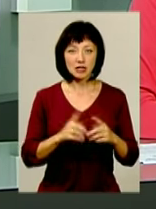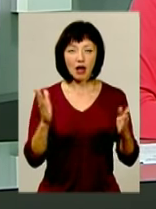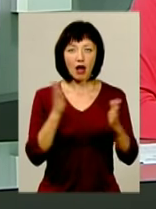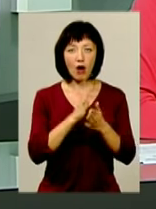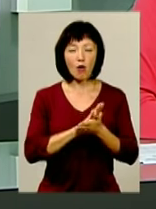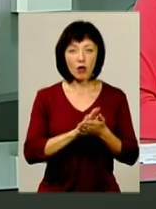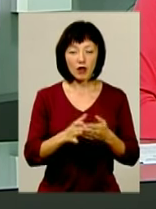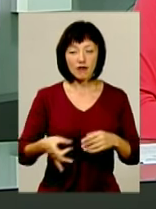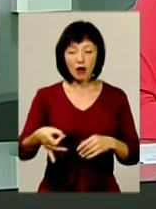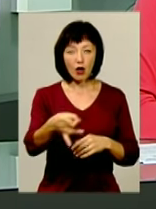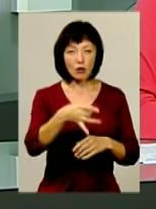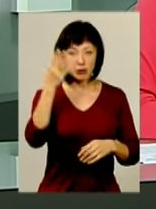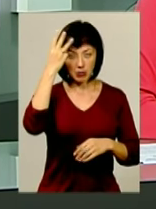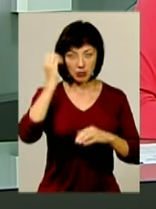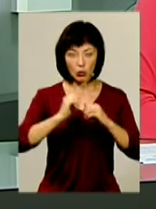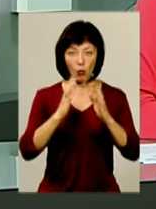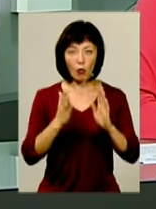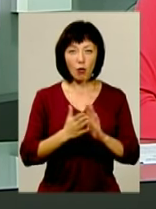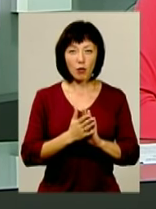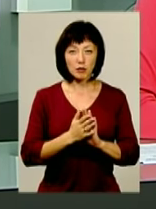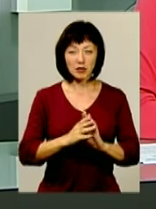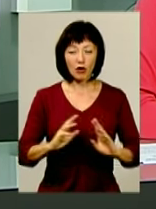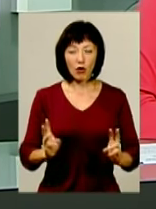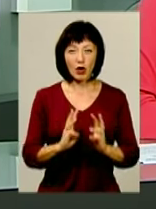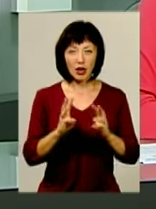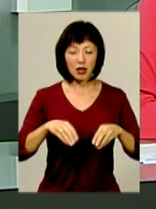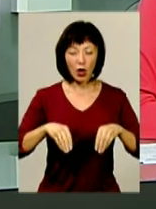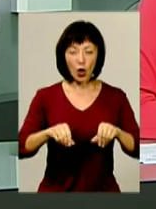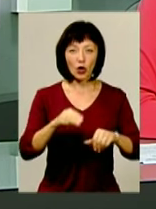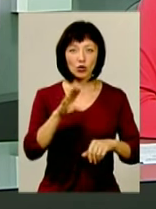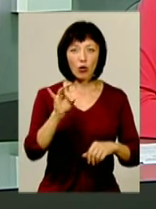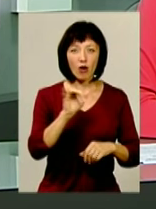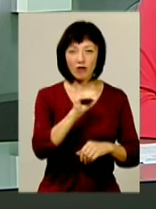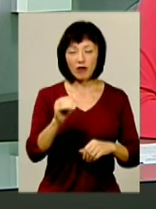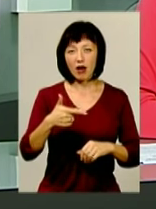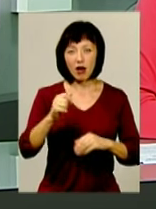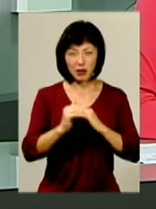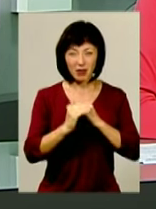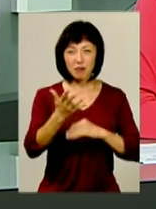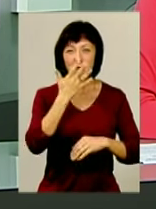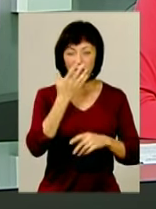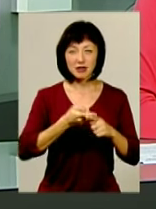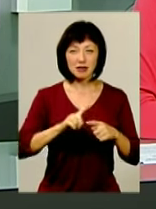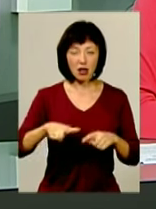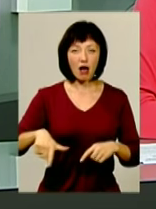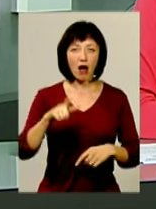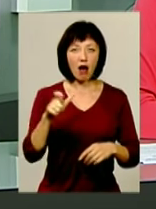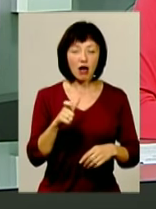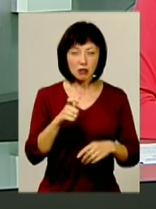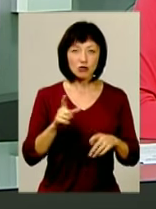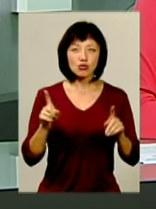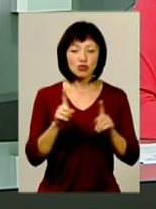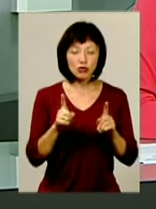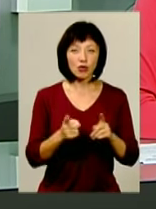у мікрорайонах Хмельницького обсяг тління торф'яників вимірюється гектарами. І пахне якраз той безбарний газ, що виділяється